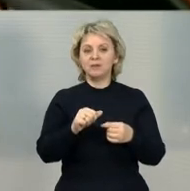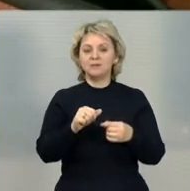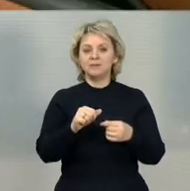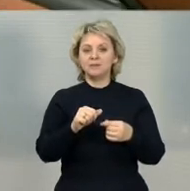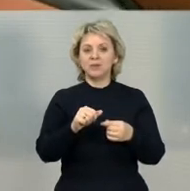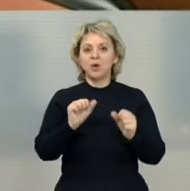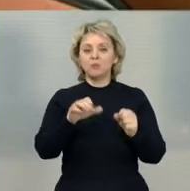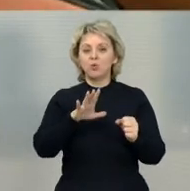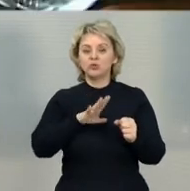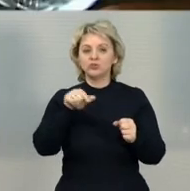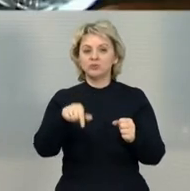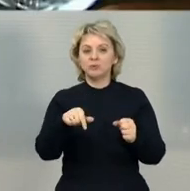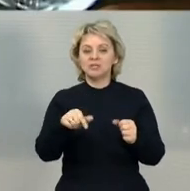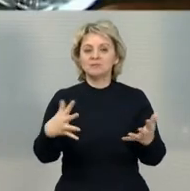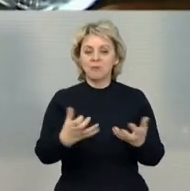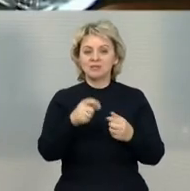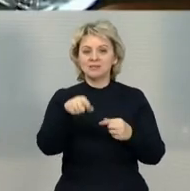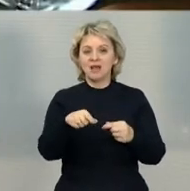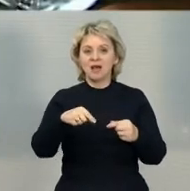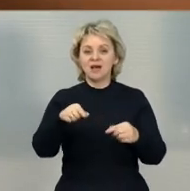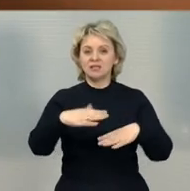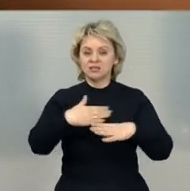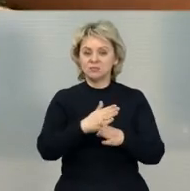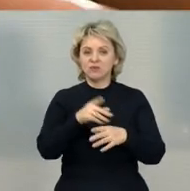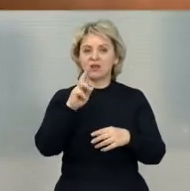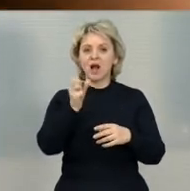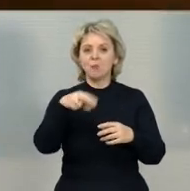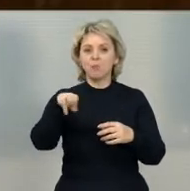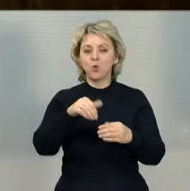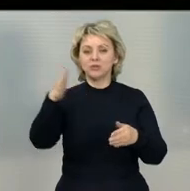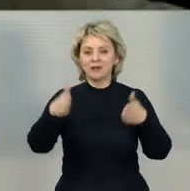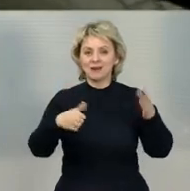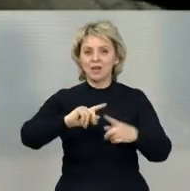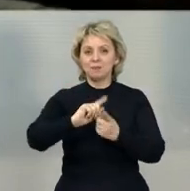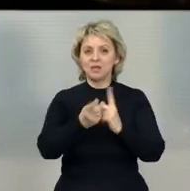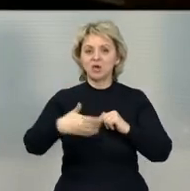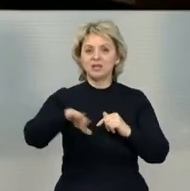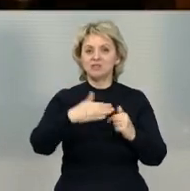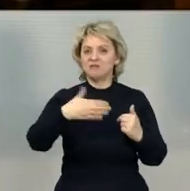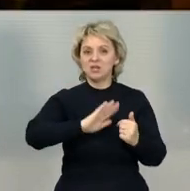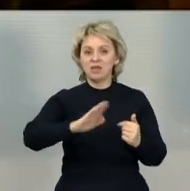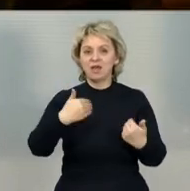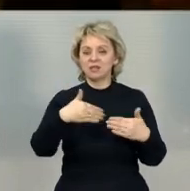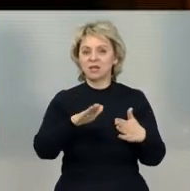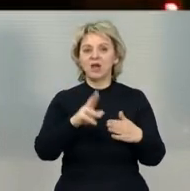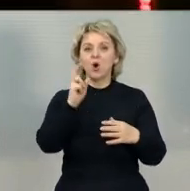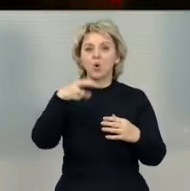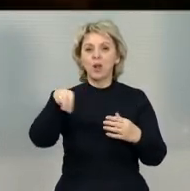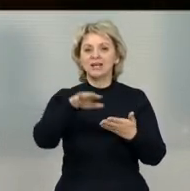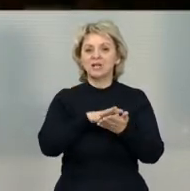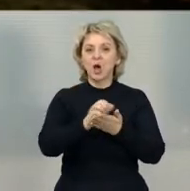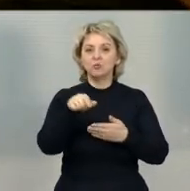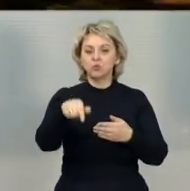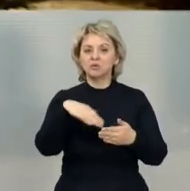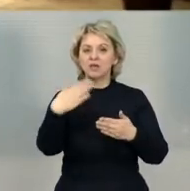так. Может, она ее и спасла от разбивания. Капот менять, крылья менять. Вот видите, дверь вообще не открывается. Коллектор обрушился